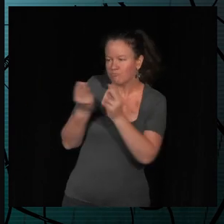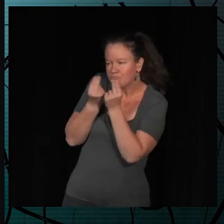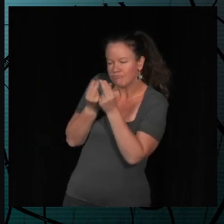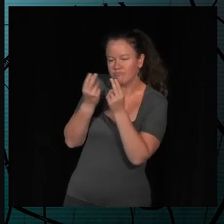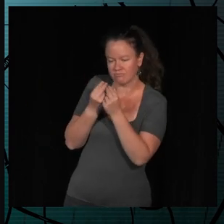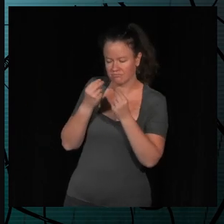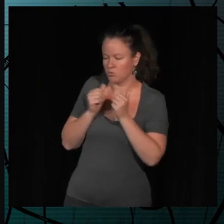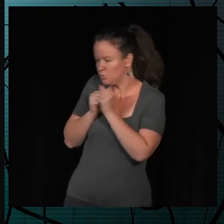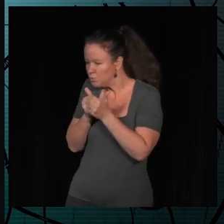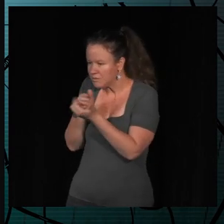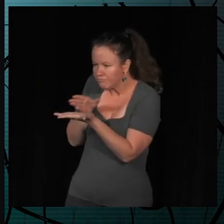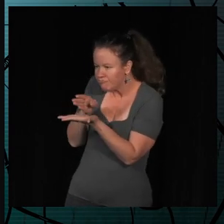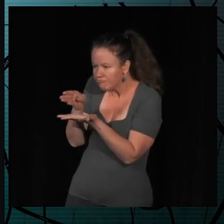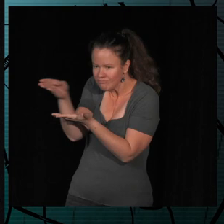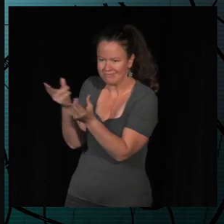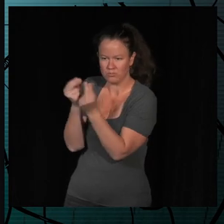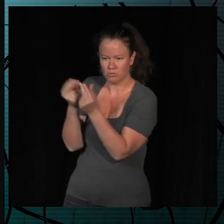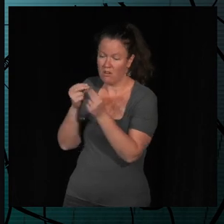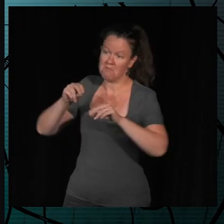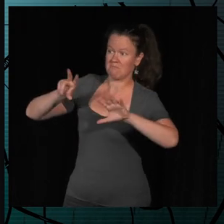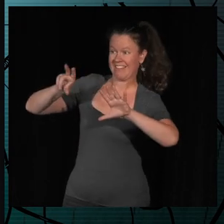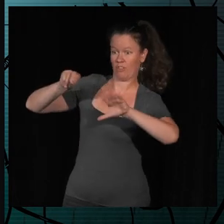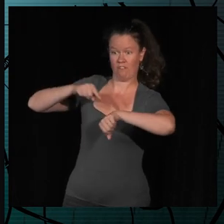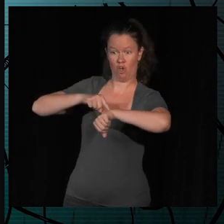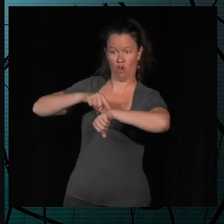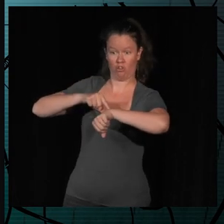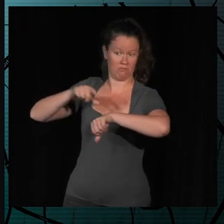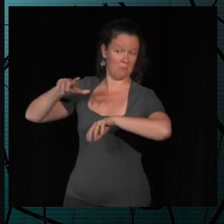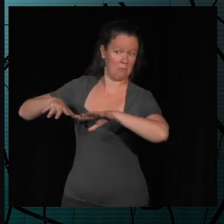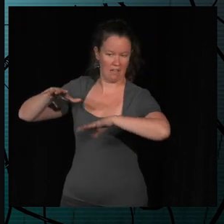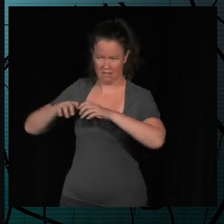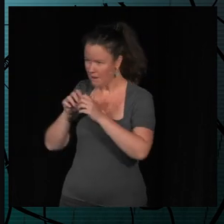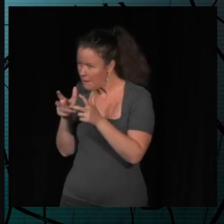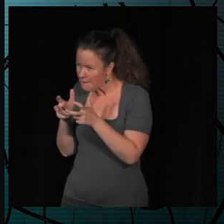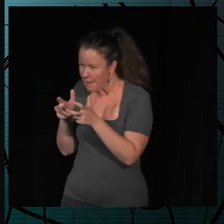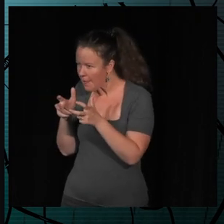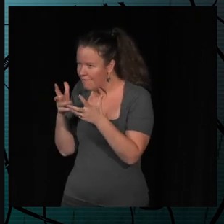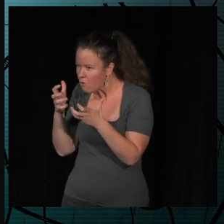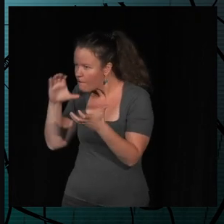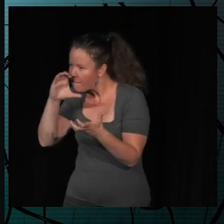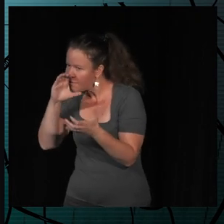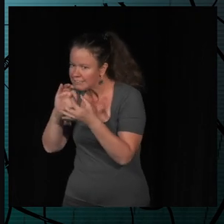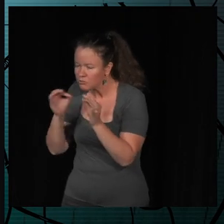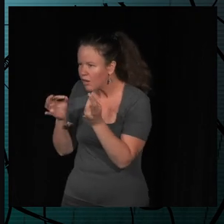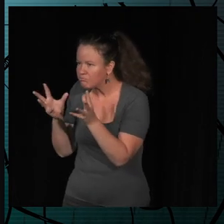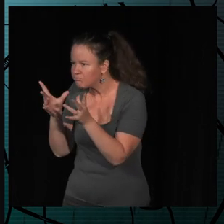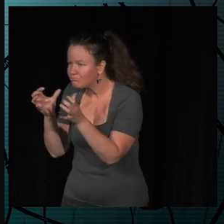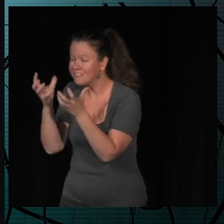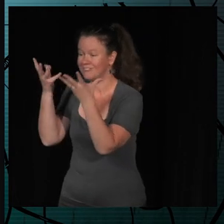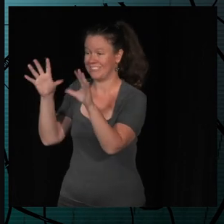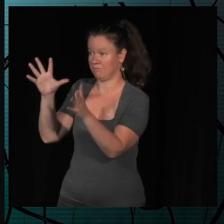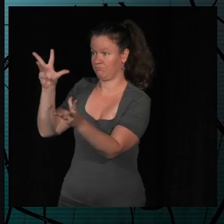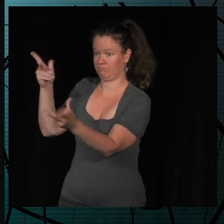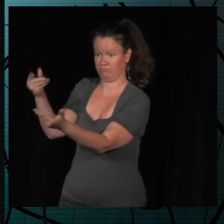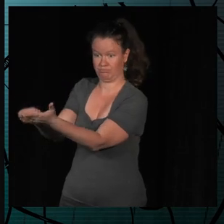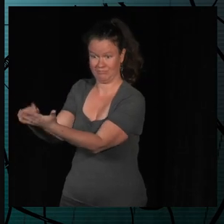euh mais à un moment quand il a terminé il va pouvoir petit à petit finalement resocialiser dans un monde